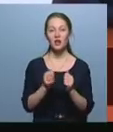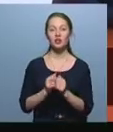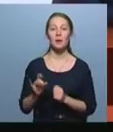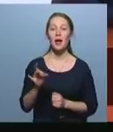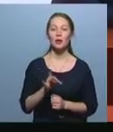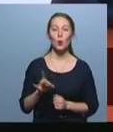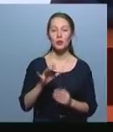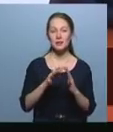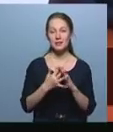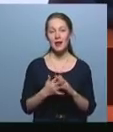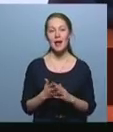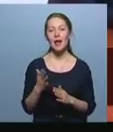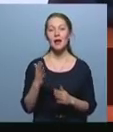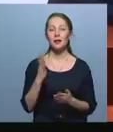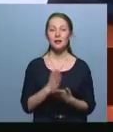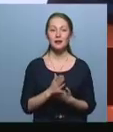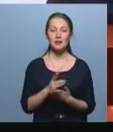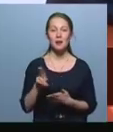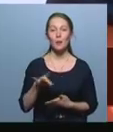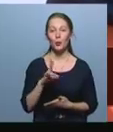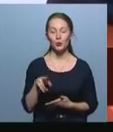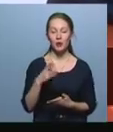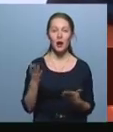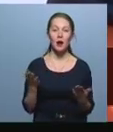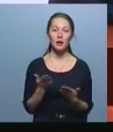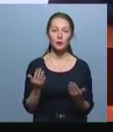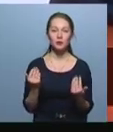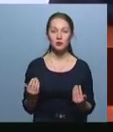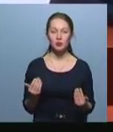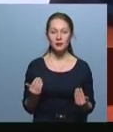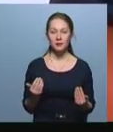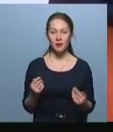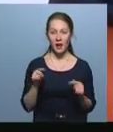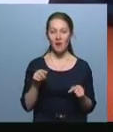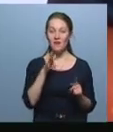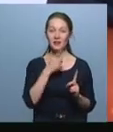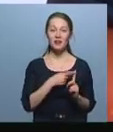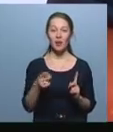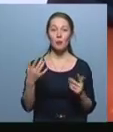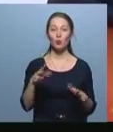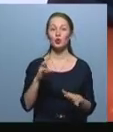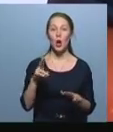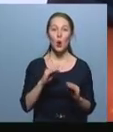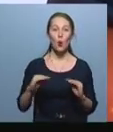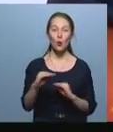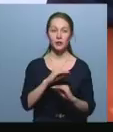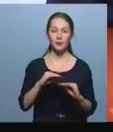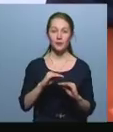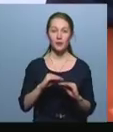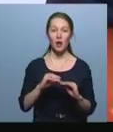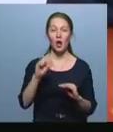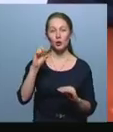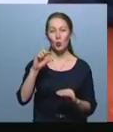селе имеется пруд, который сейчас, вот сейчас в данное время уже покрыт льдом. Толщина льда